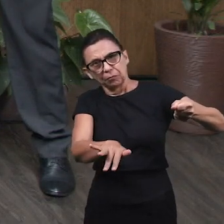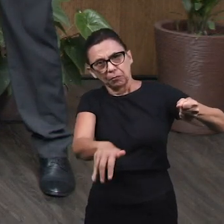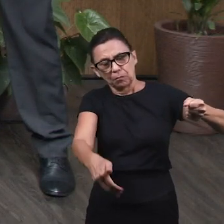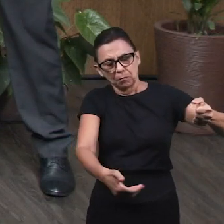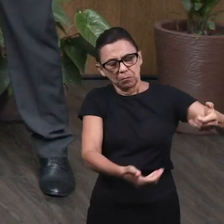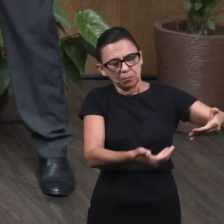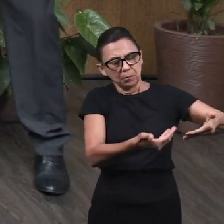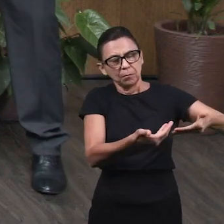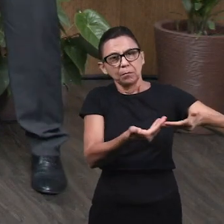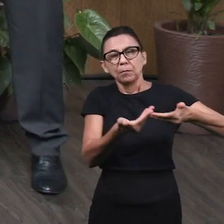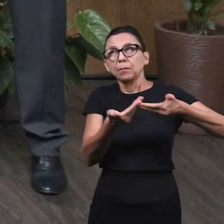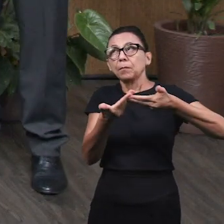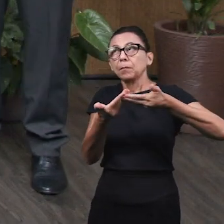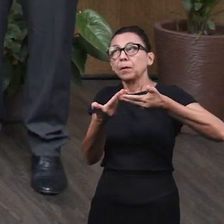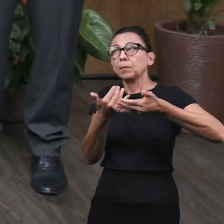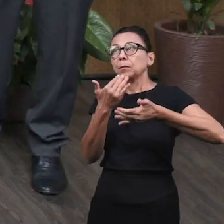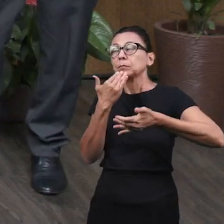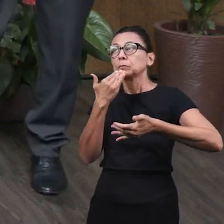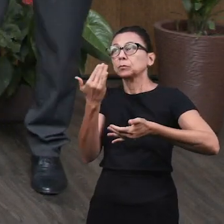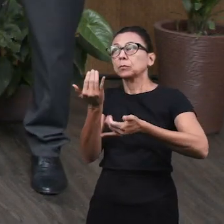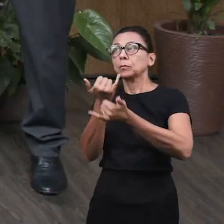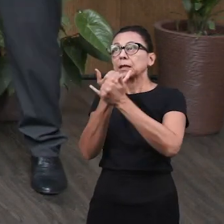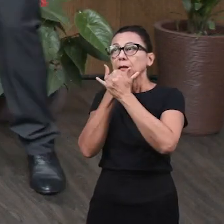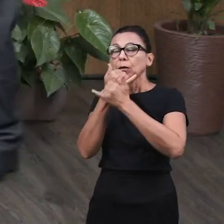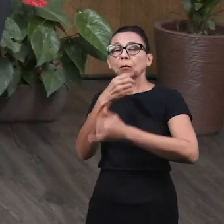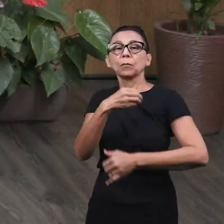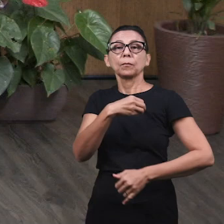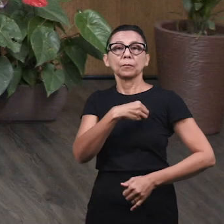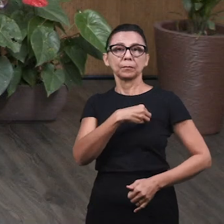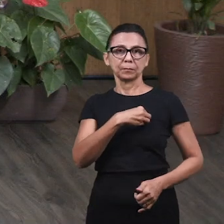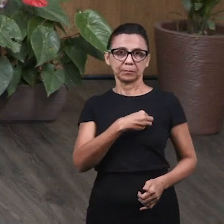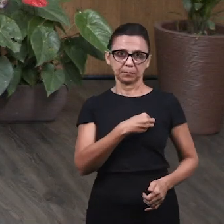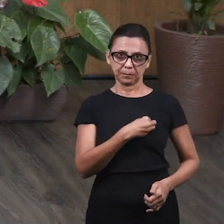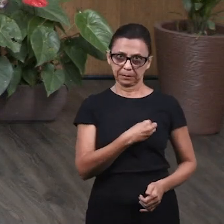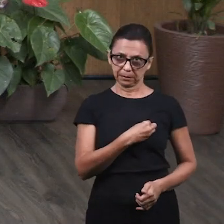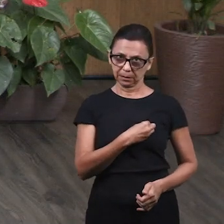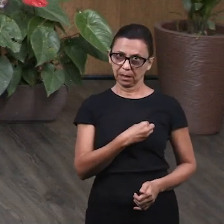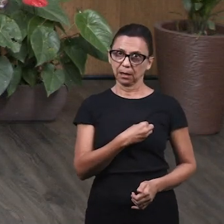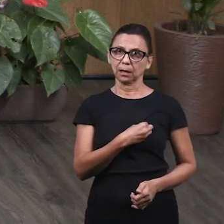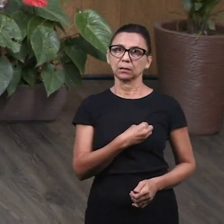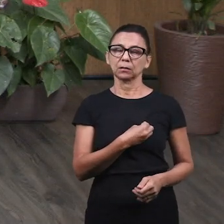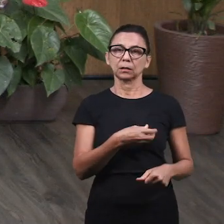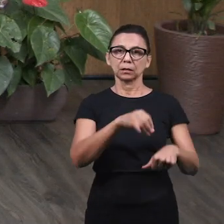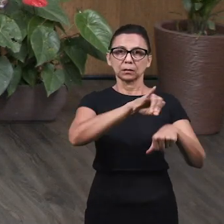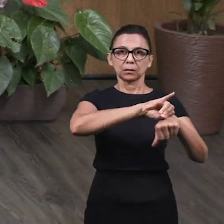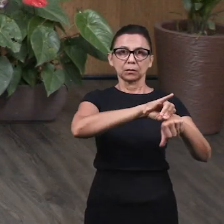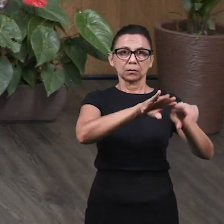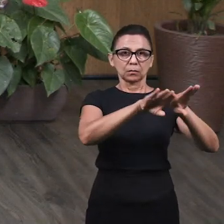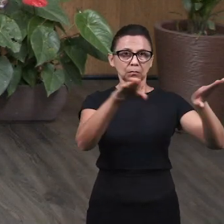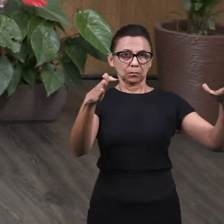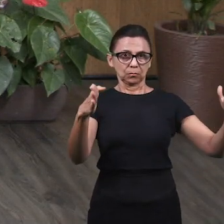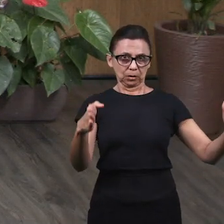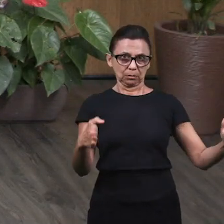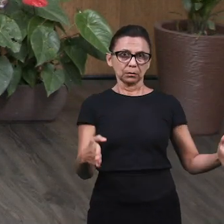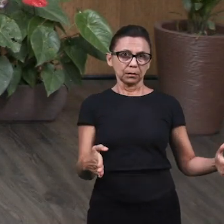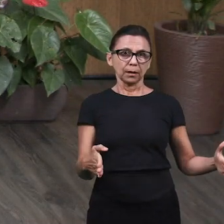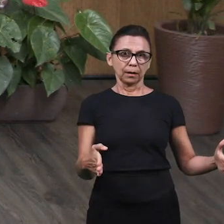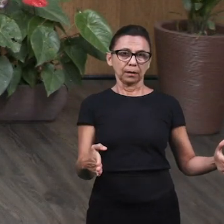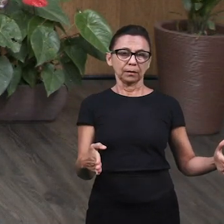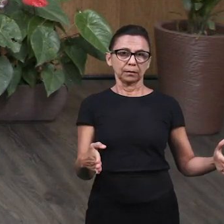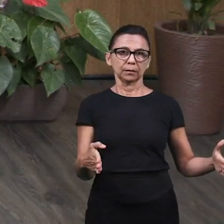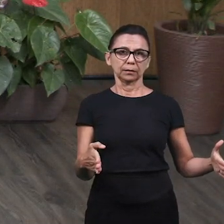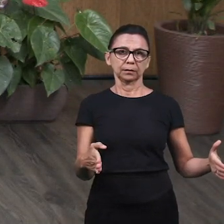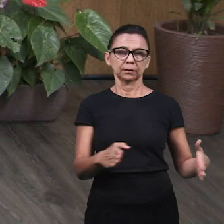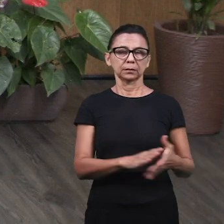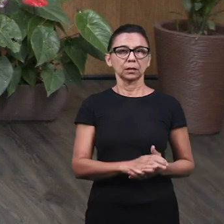le sang était versé ici sur l'autel des holocaustes, comme un premier